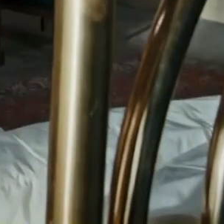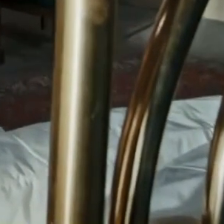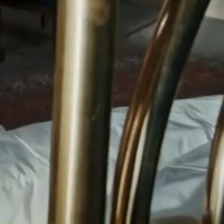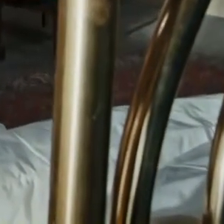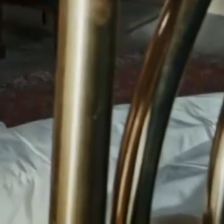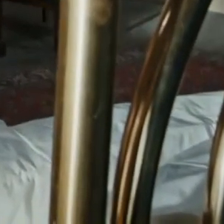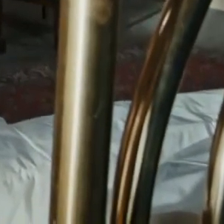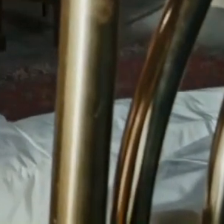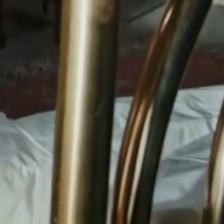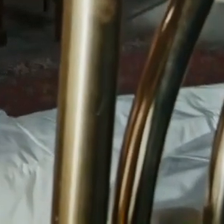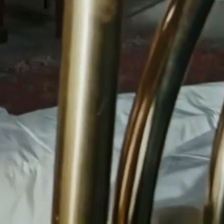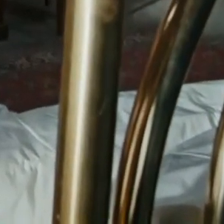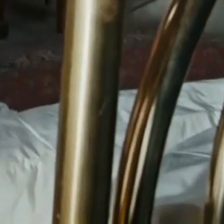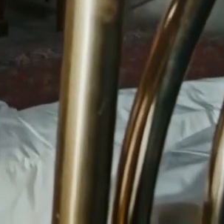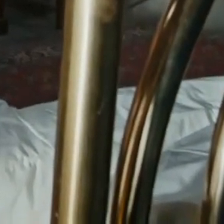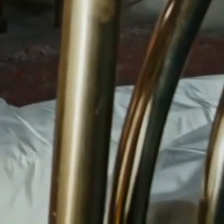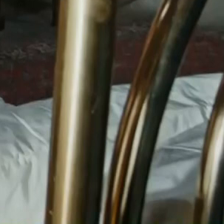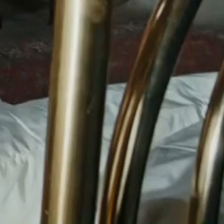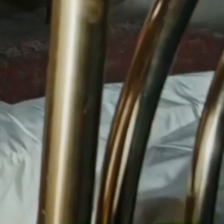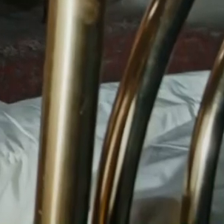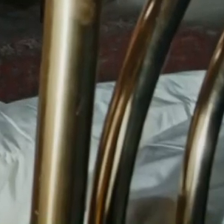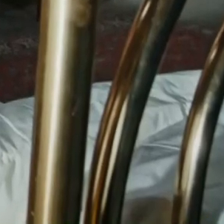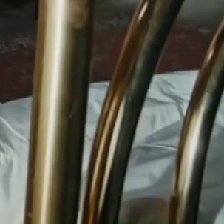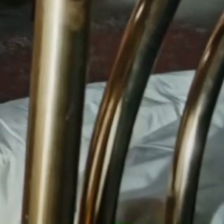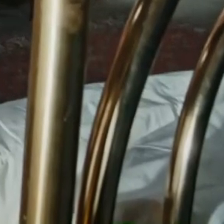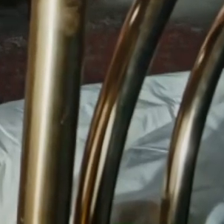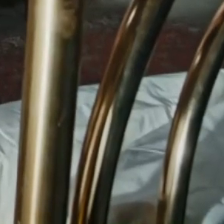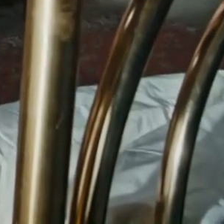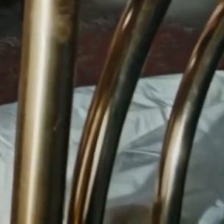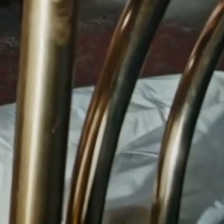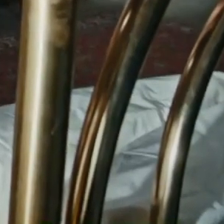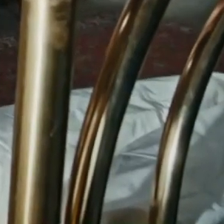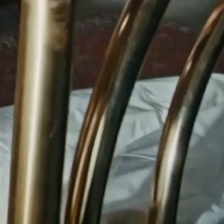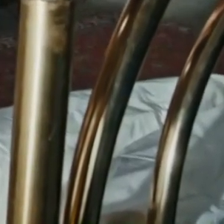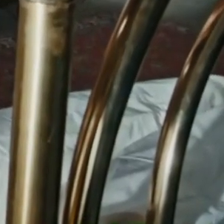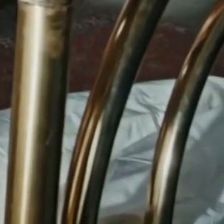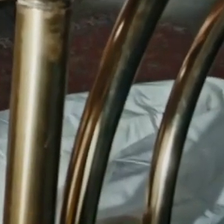açmamış. Üzerinde koyu kahverengi gömlek. Kolları dirseklerine kıvrılı.